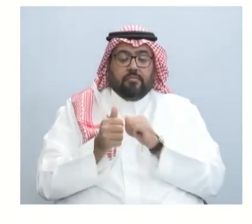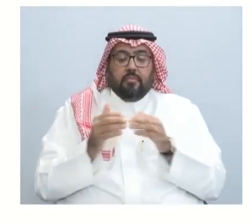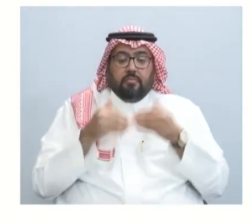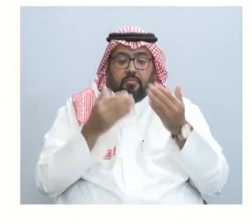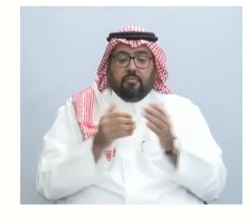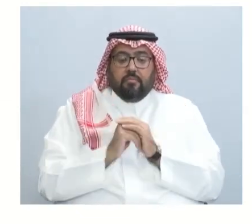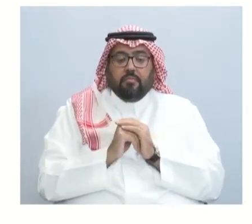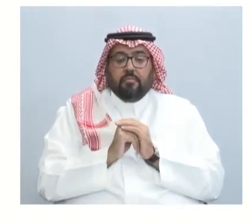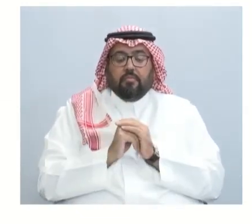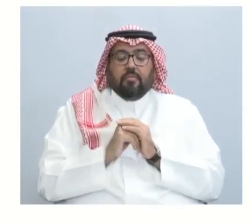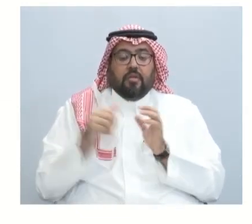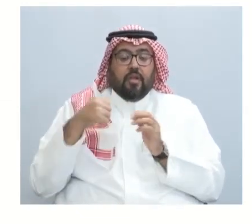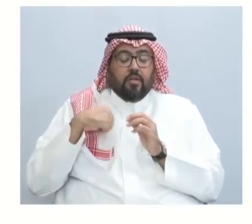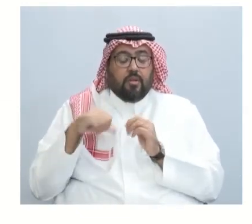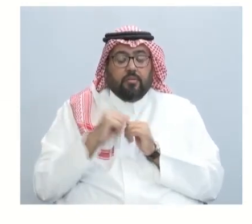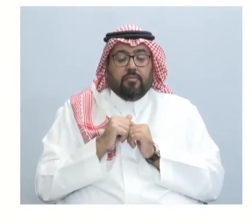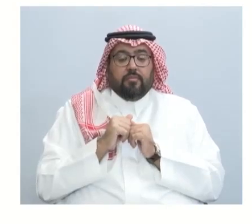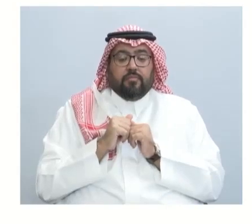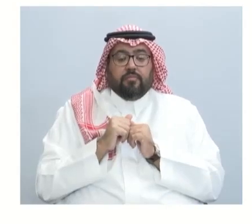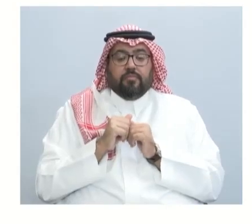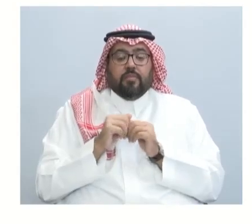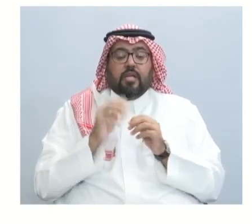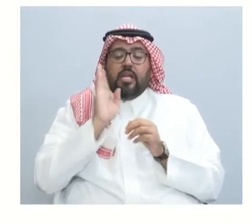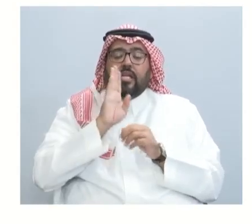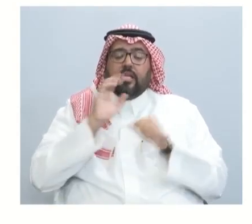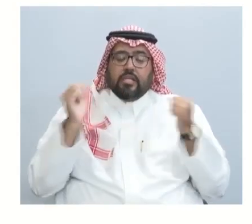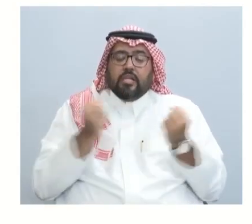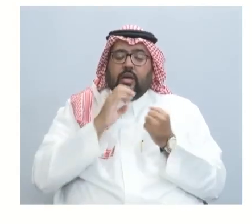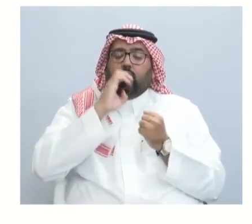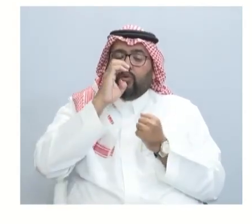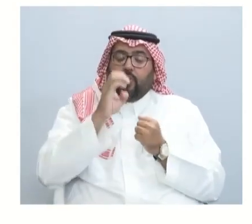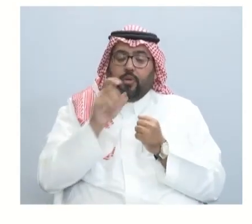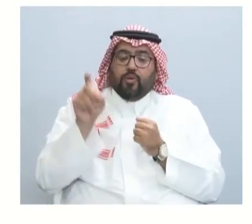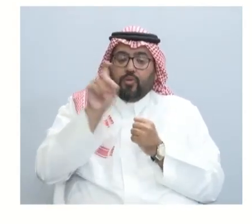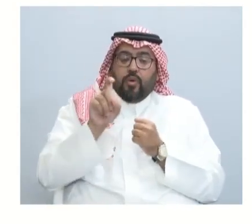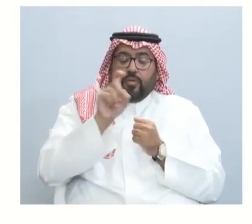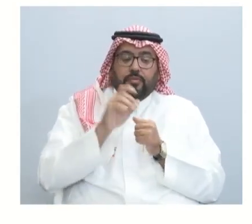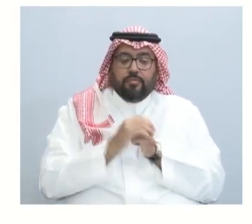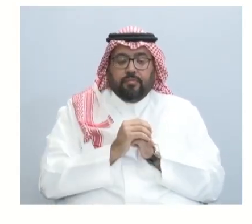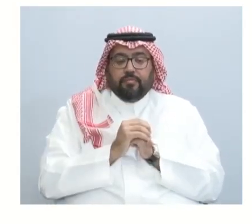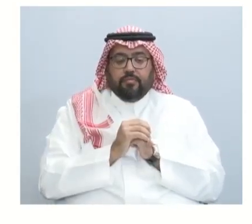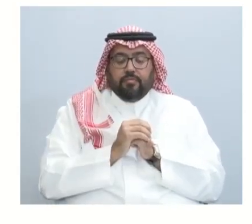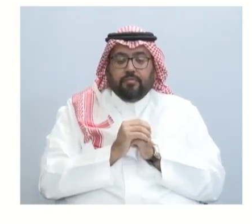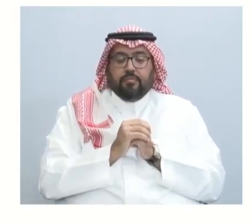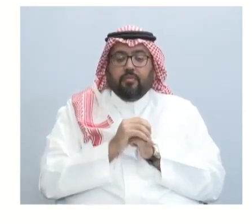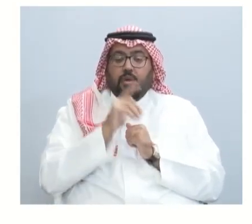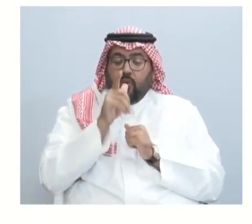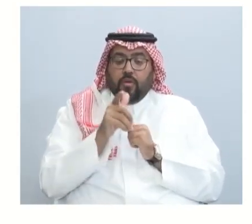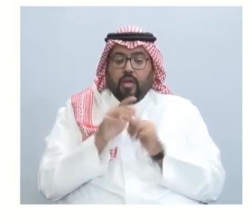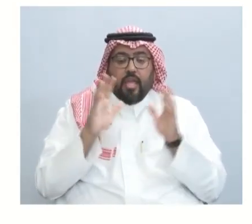بعد ذلك عزيزي الطالب وعزيزتي الطالبه ونحاول الاجابه عن هذا التساؤل الذي يقول